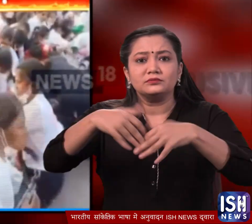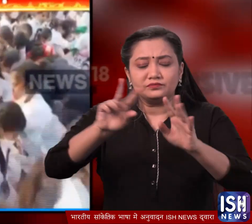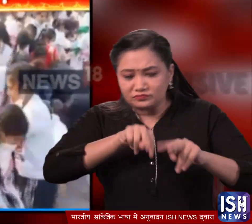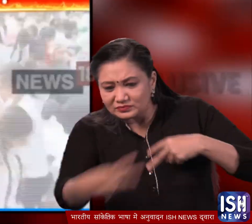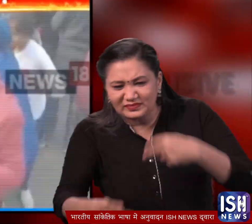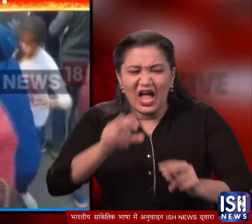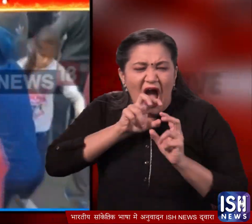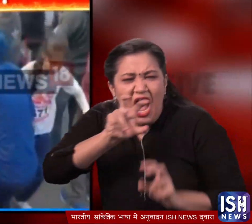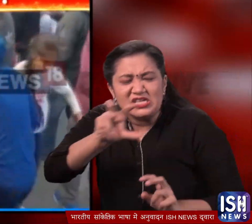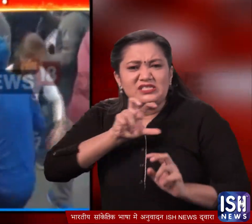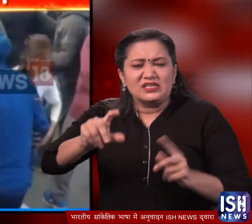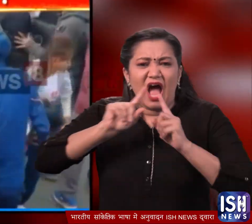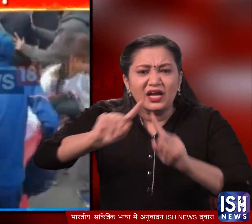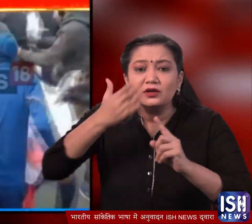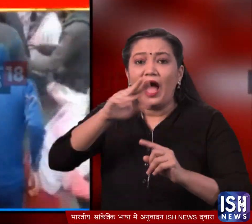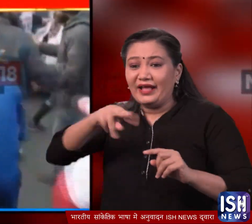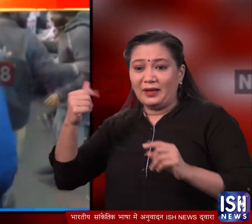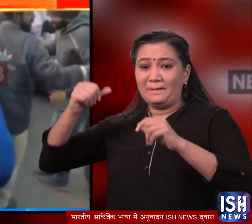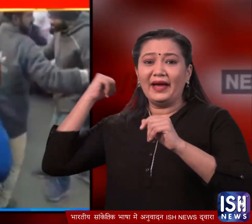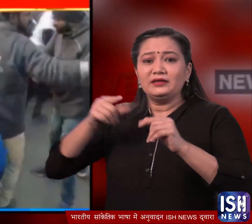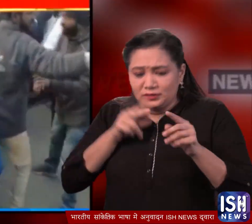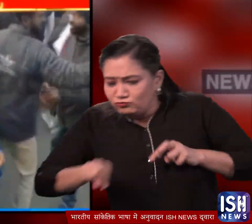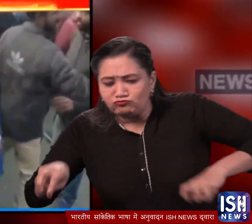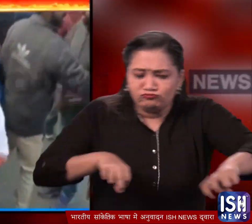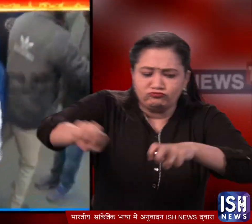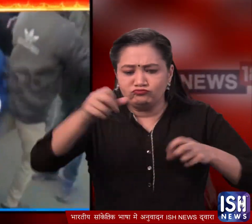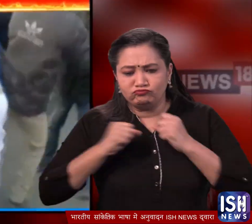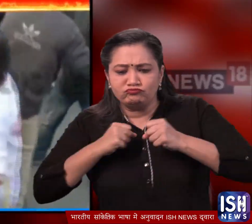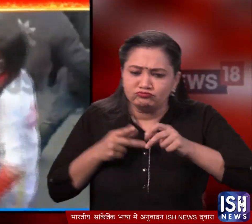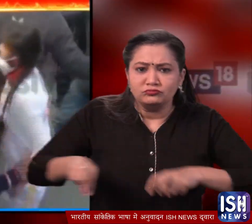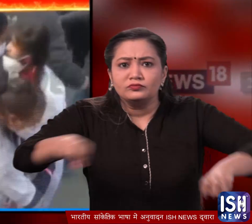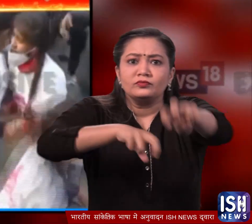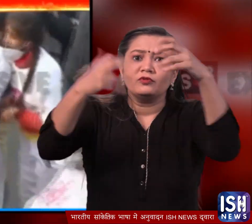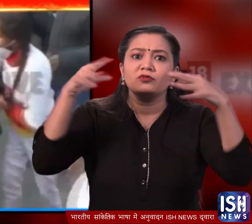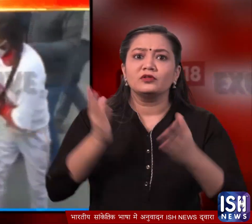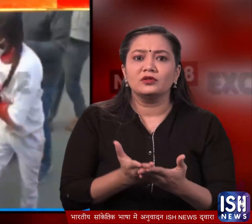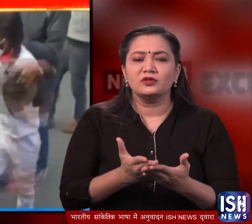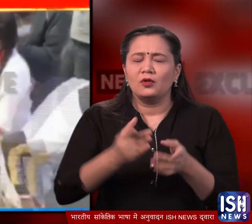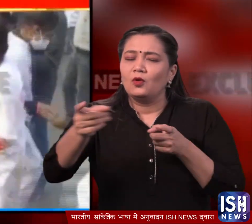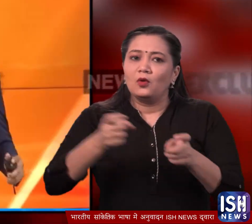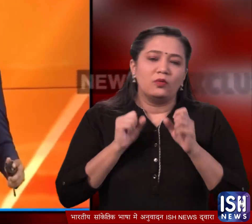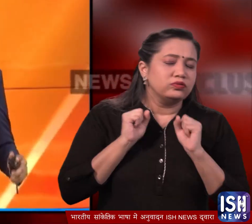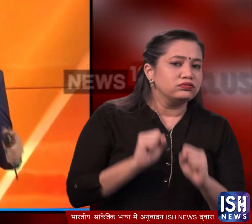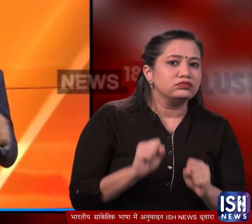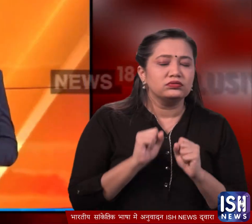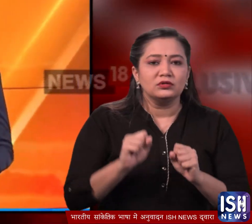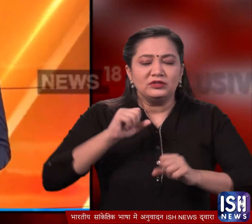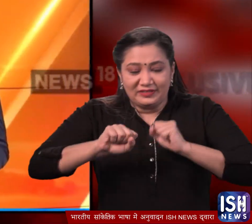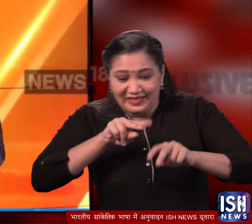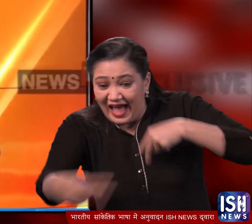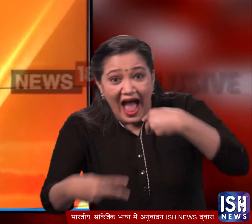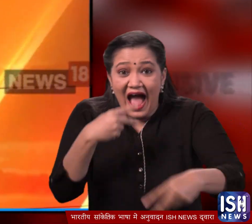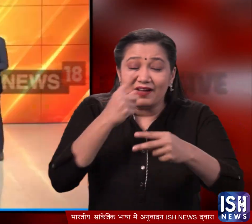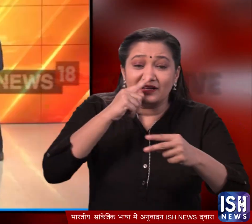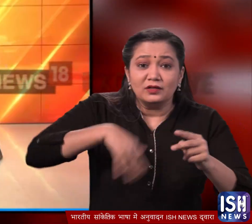बाप रे बाप। वो जमीन पर पड़ी चीखती रहीं और पीछे की छात्राएं उनके अगल बगल से रास्ता बनाते हुए आगे निकलती रहीं, जिसकी वजह से हालात और बिगड़